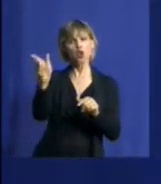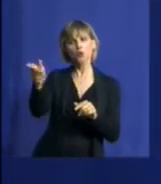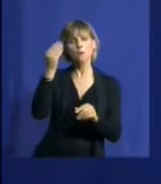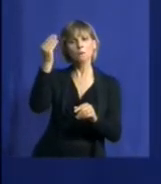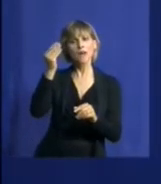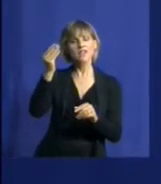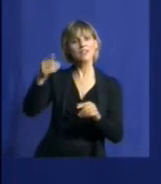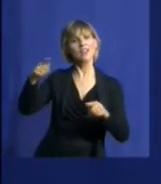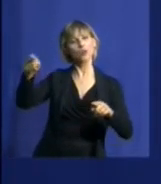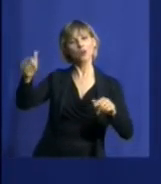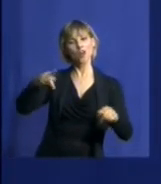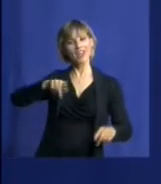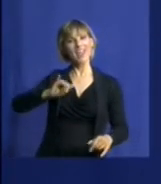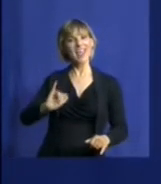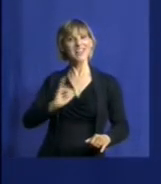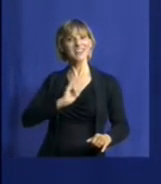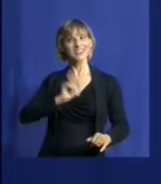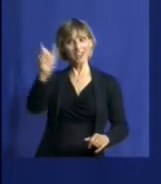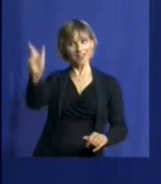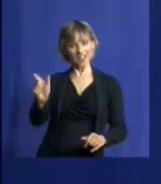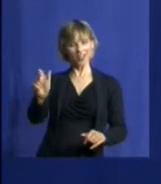identità atletica e identità femminile?